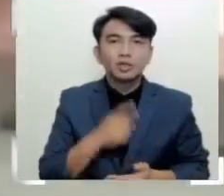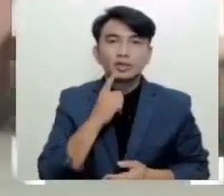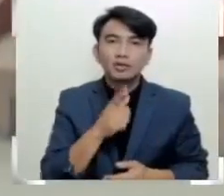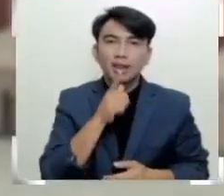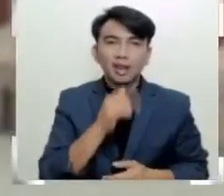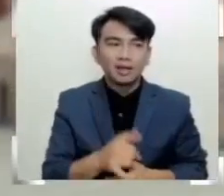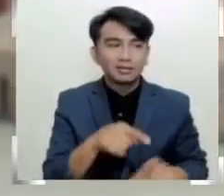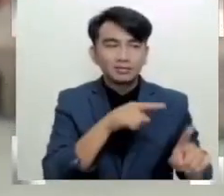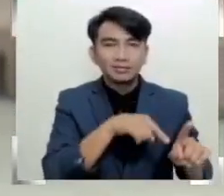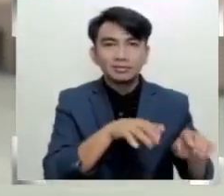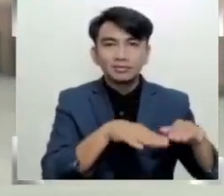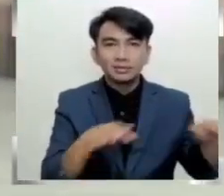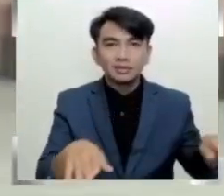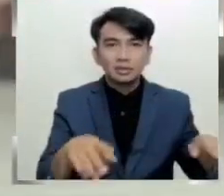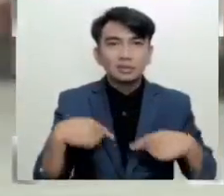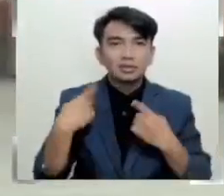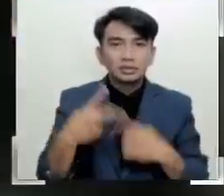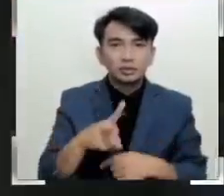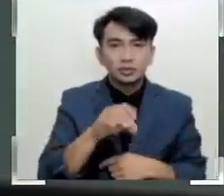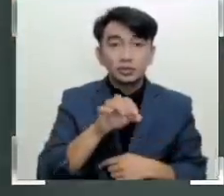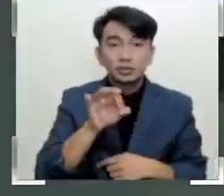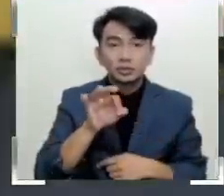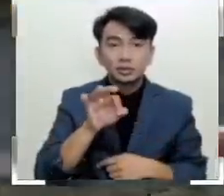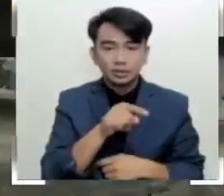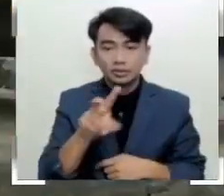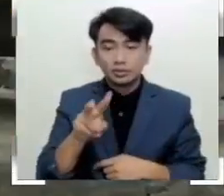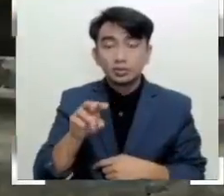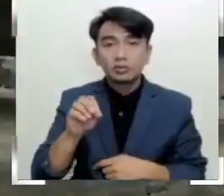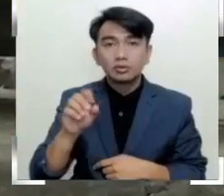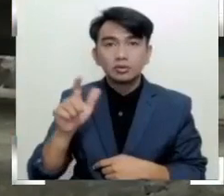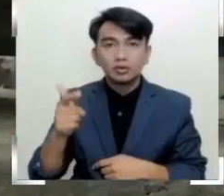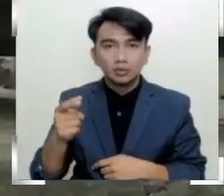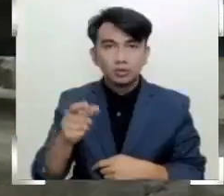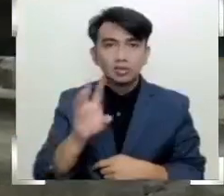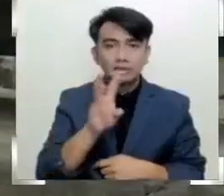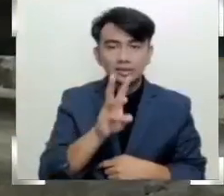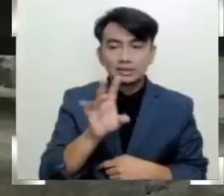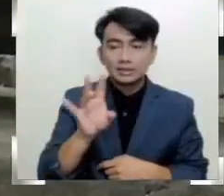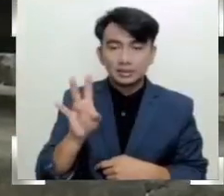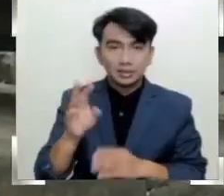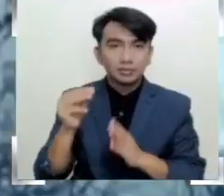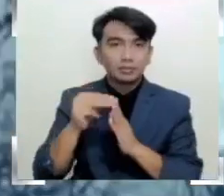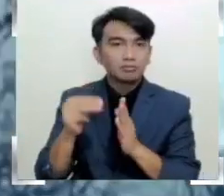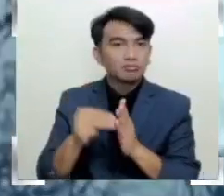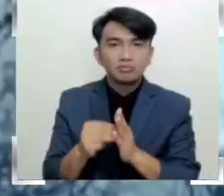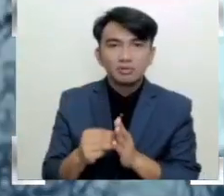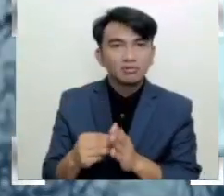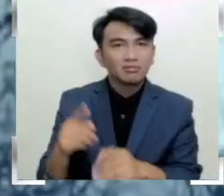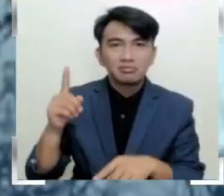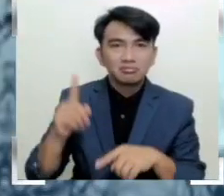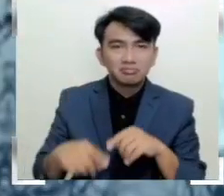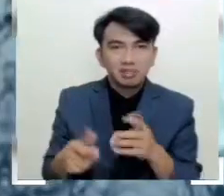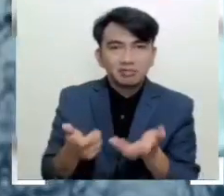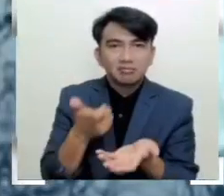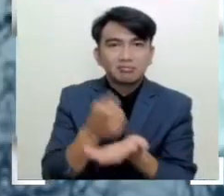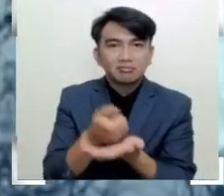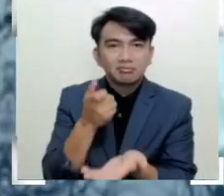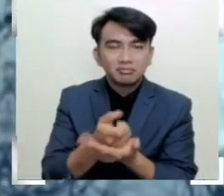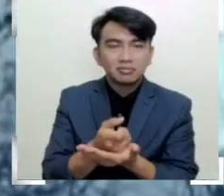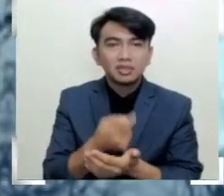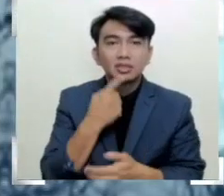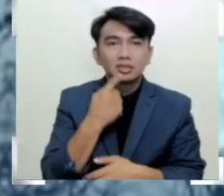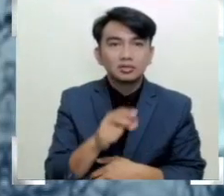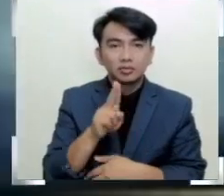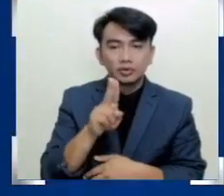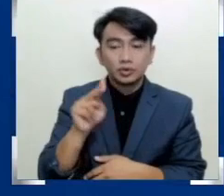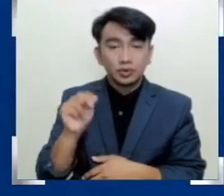taong 2019 hanggang 2021, 67 million na bata ang hindi nabakunahan ayon sa United Nations Children's Fund